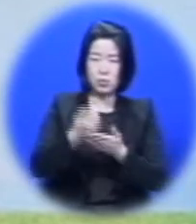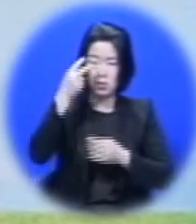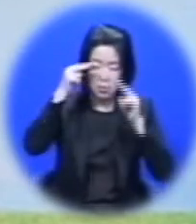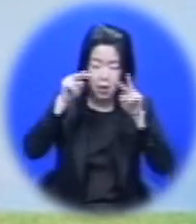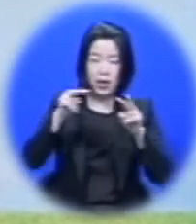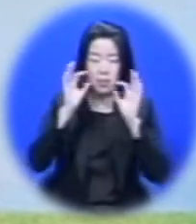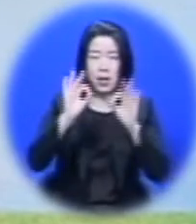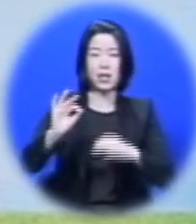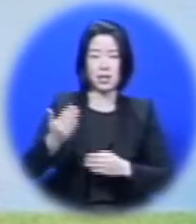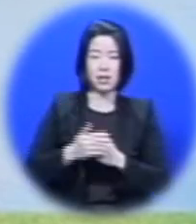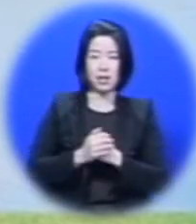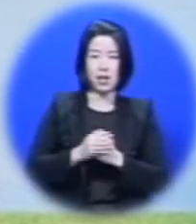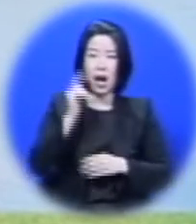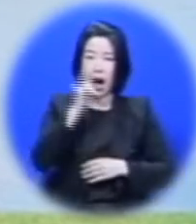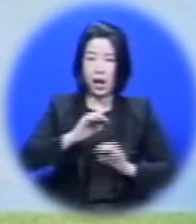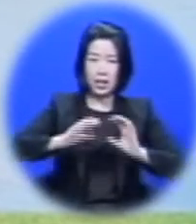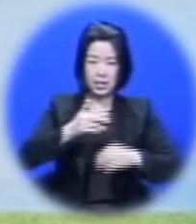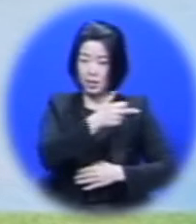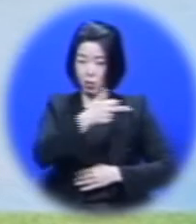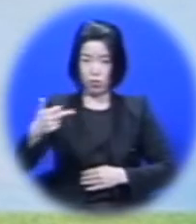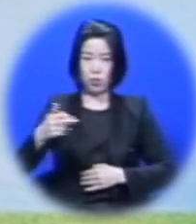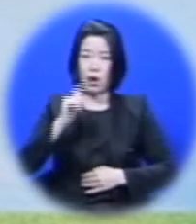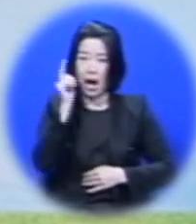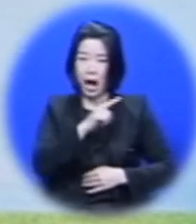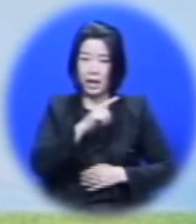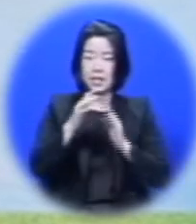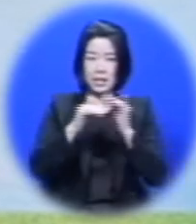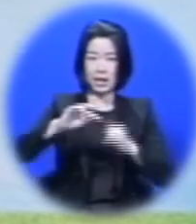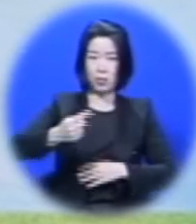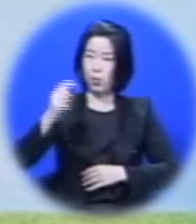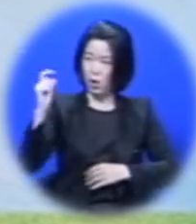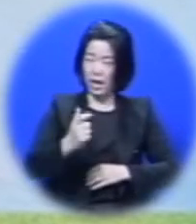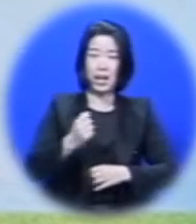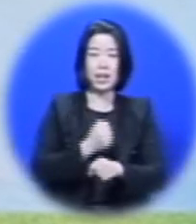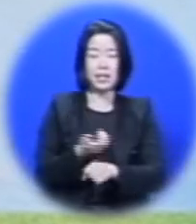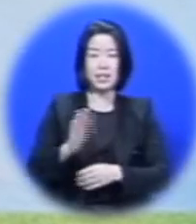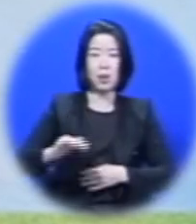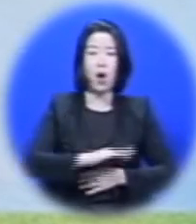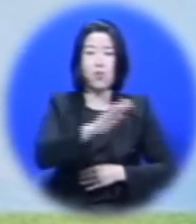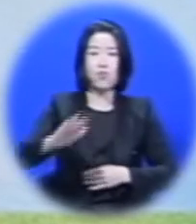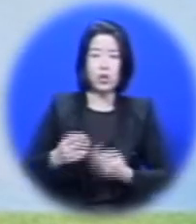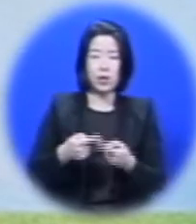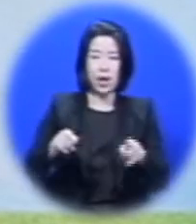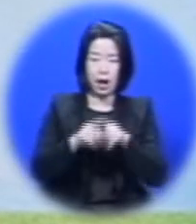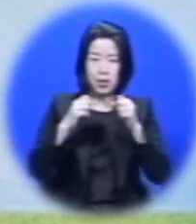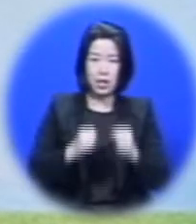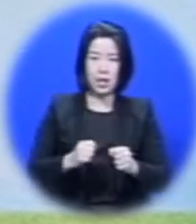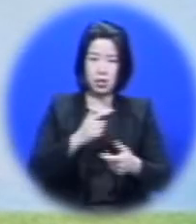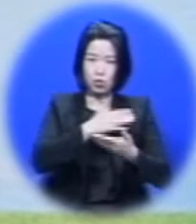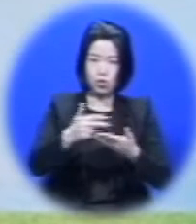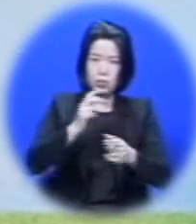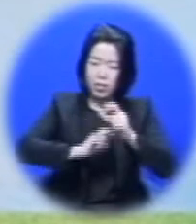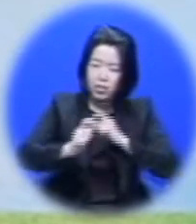됩니다. 악한 세상도 크고 악한 사람도 강하지만 우리와 함께 계시는 주 예수님은 더